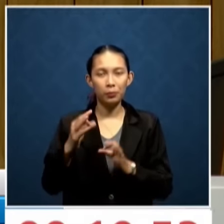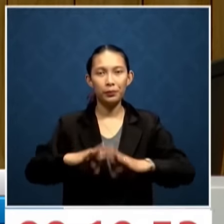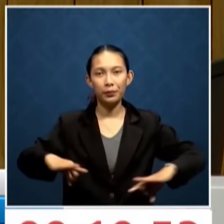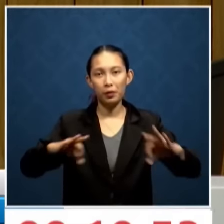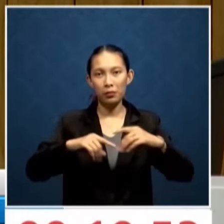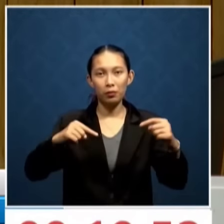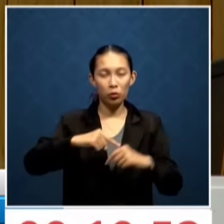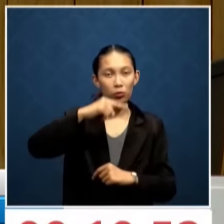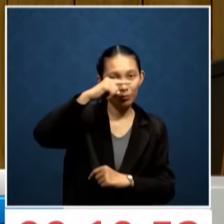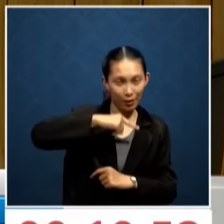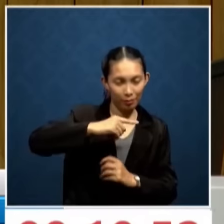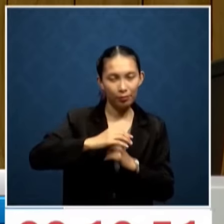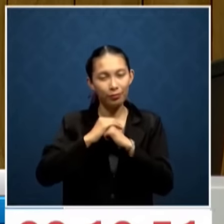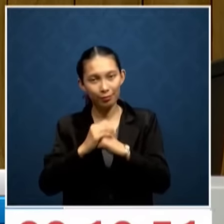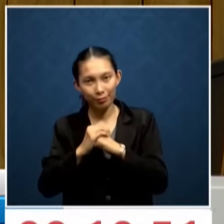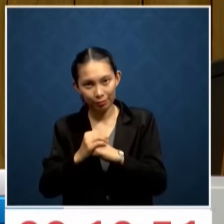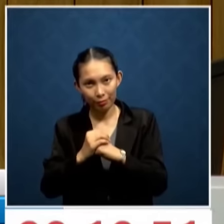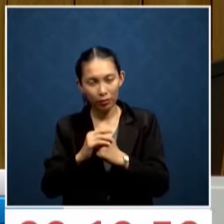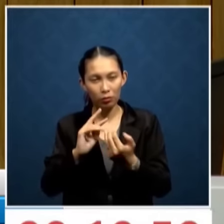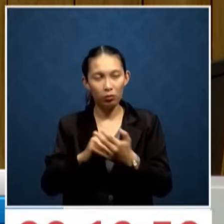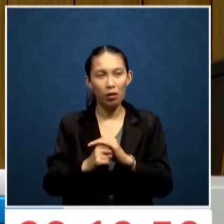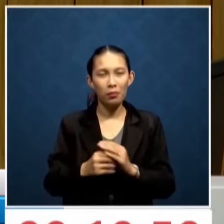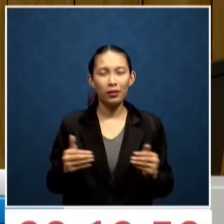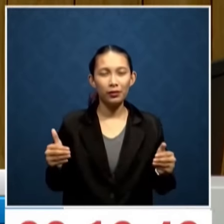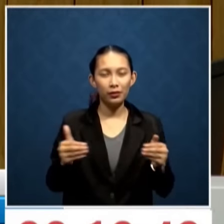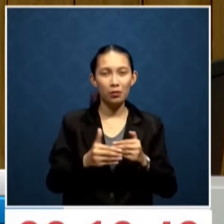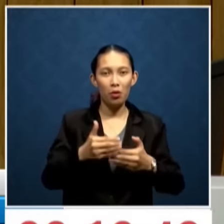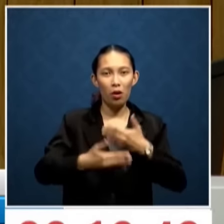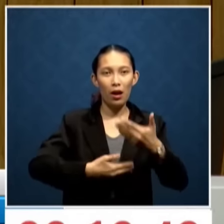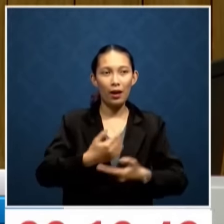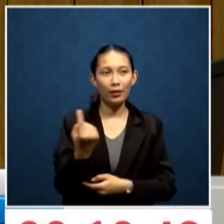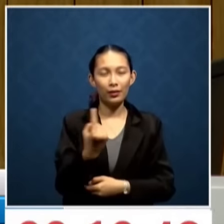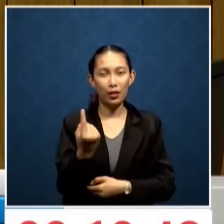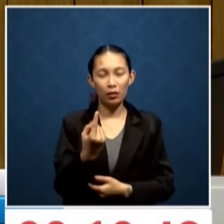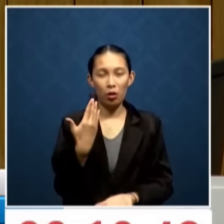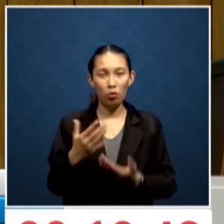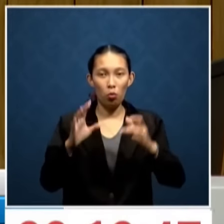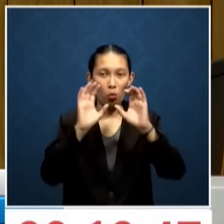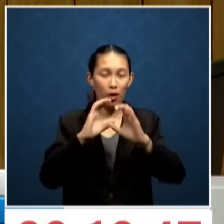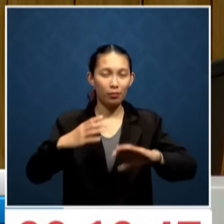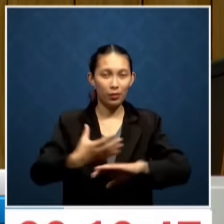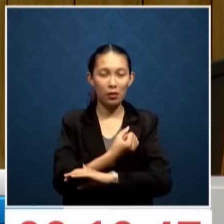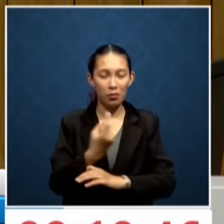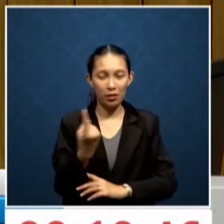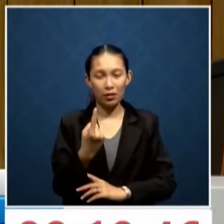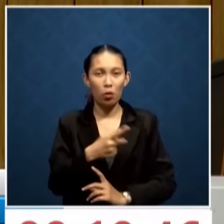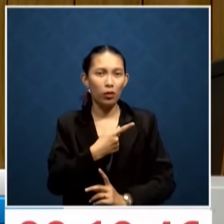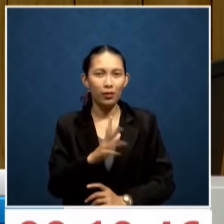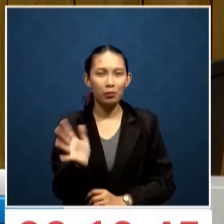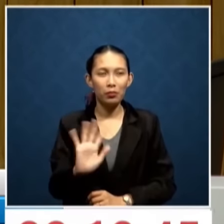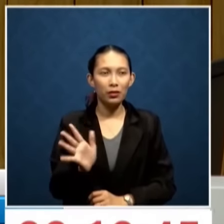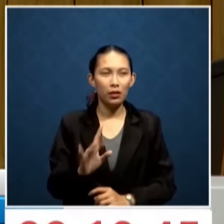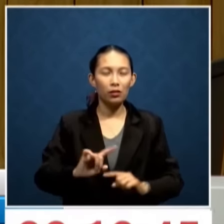ระหว่างไทยกับจีนเนี่ยมันไม่ใช่ความสัมพันธ์เฉพาะการค้าการเมืองอย่างเดียวหรือว่าเกรงใจต่างประเทศอย่างเดียว